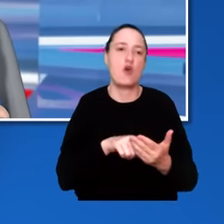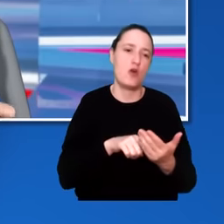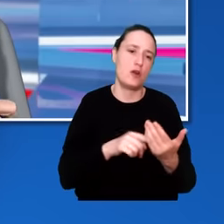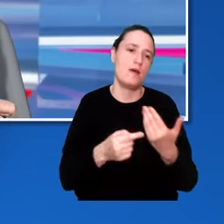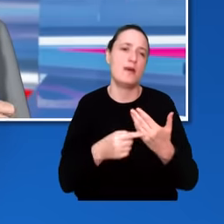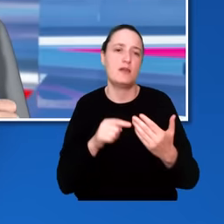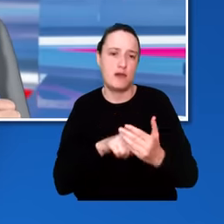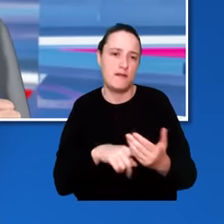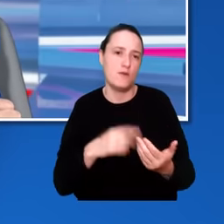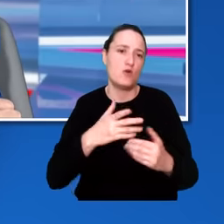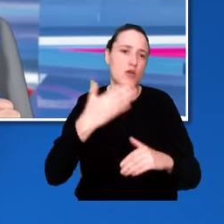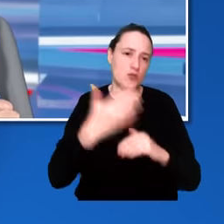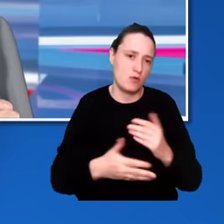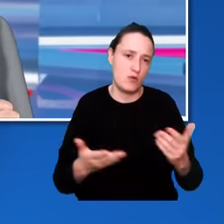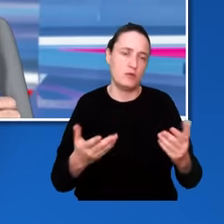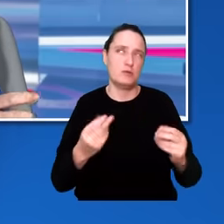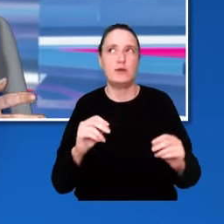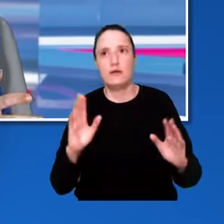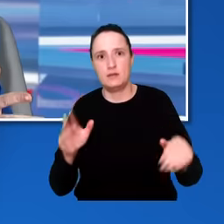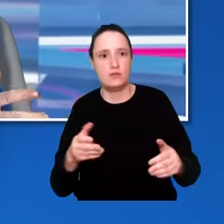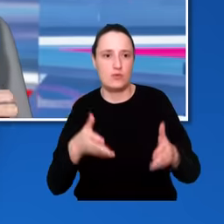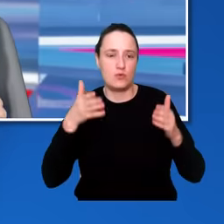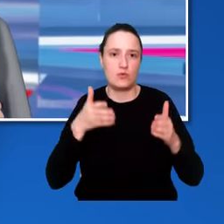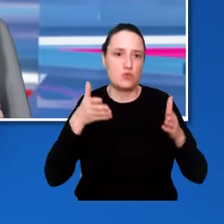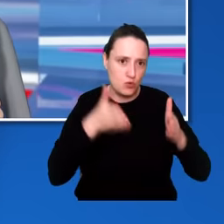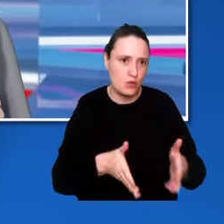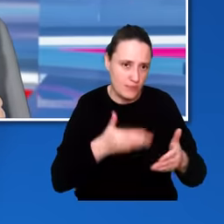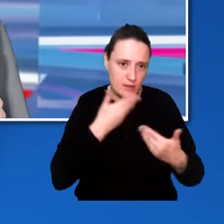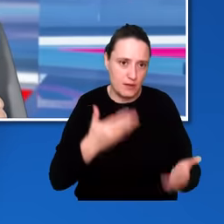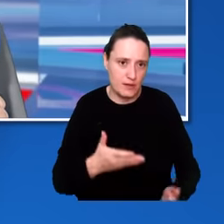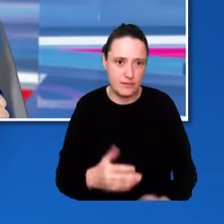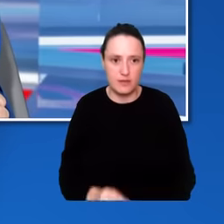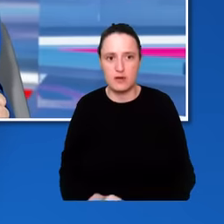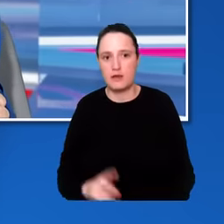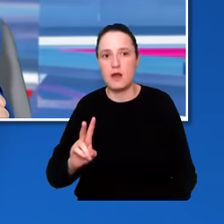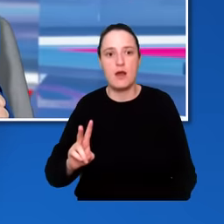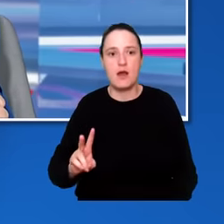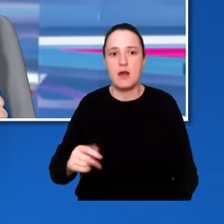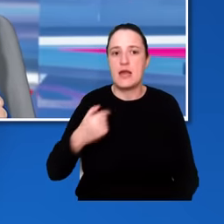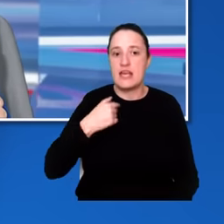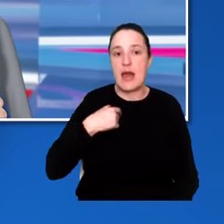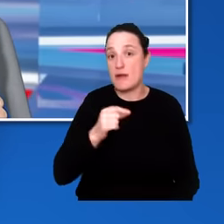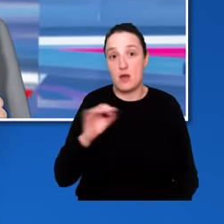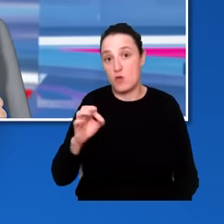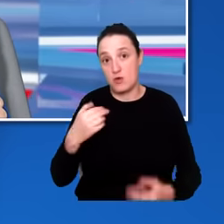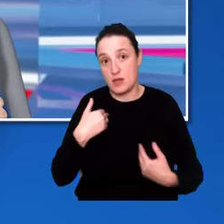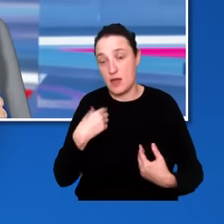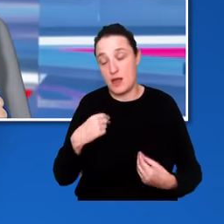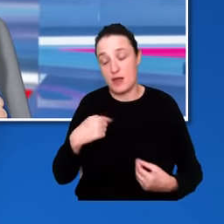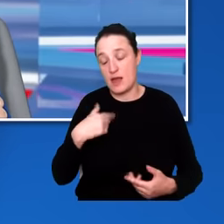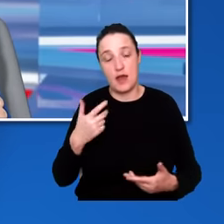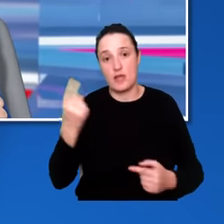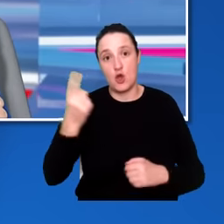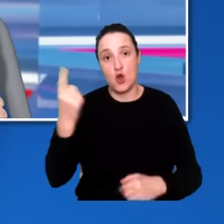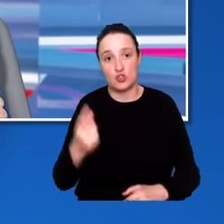pana ministra Sienkiewicza już do trumny pakować. Życzymy panu ministrowi zdrowego i długiego życia. Ja mam taką nadzieję. Ja, pani